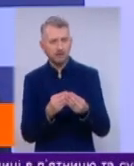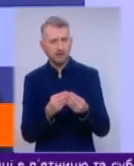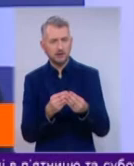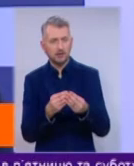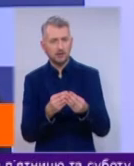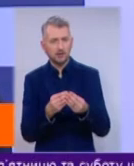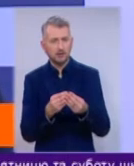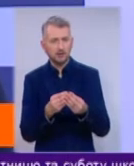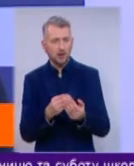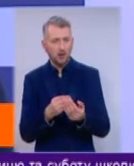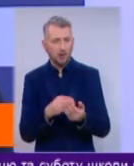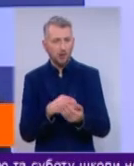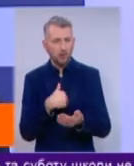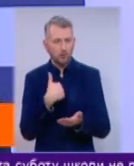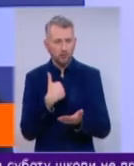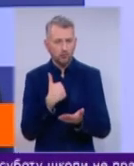ключових,